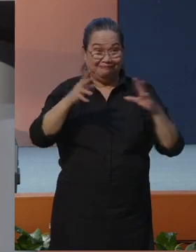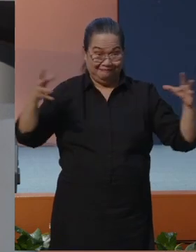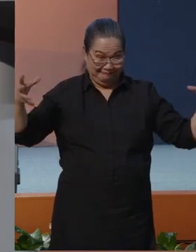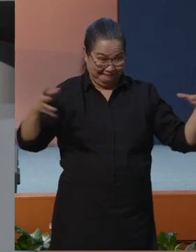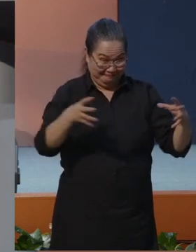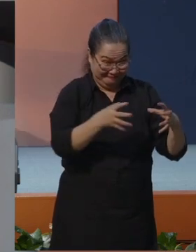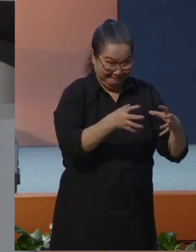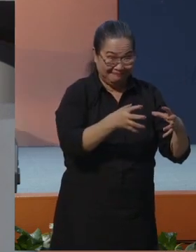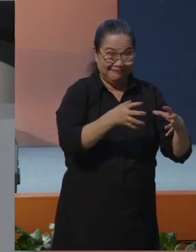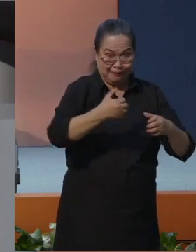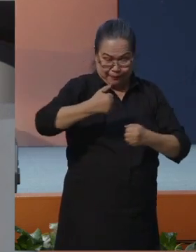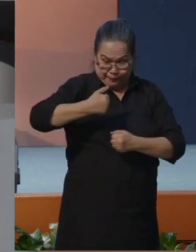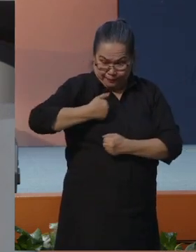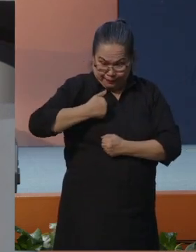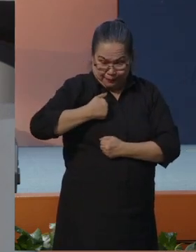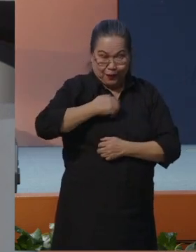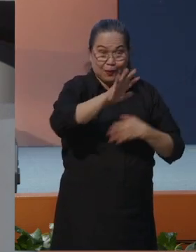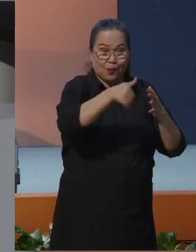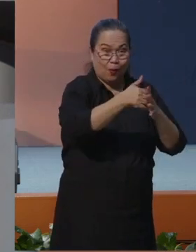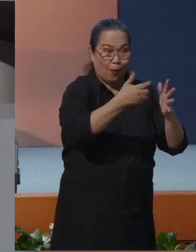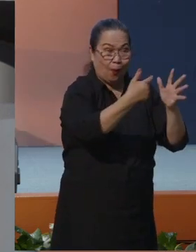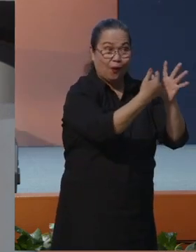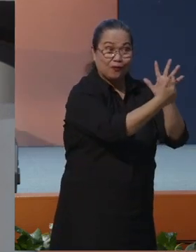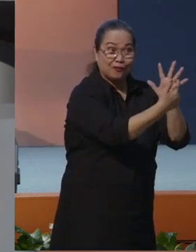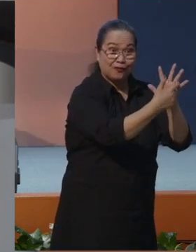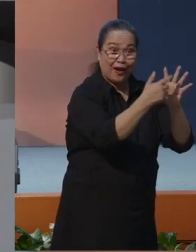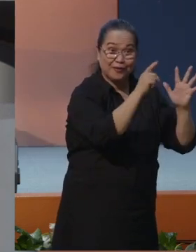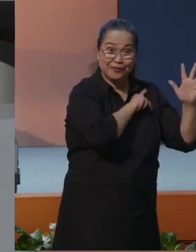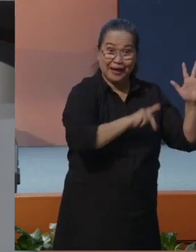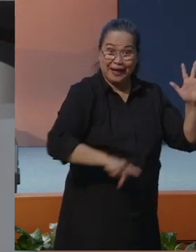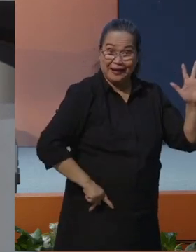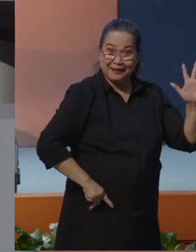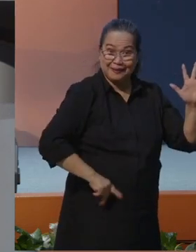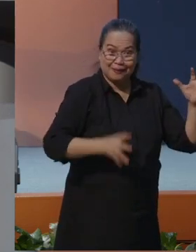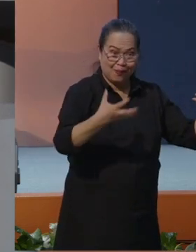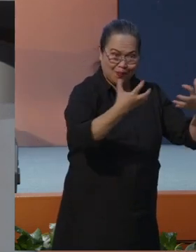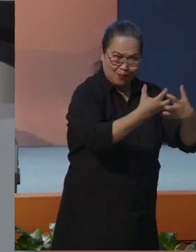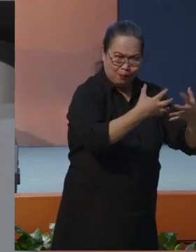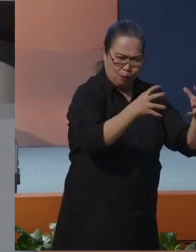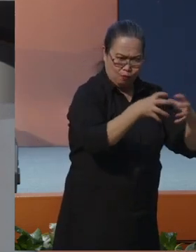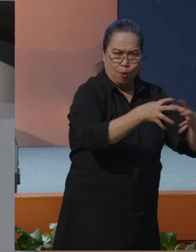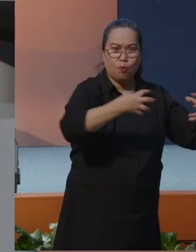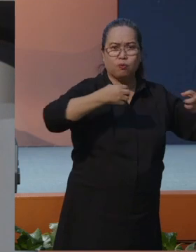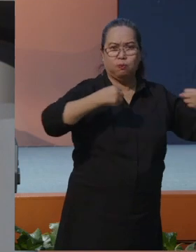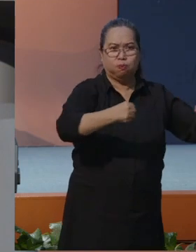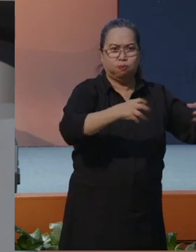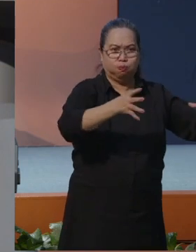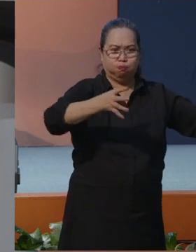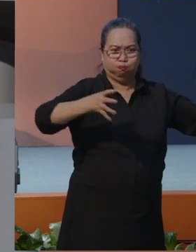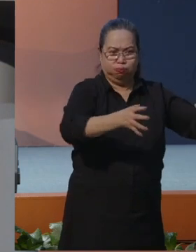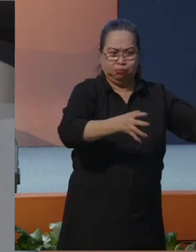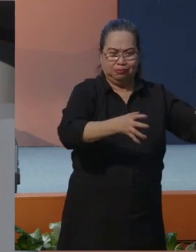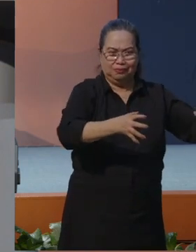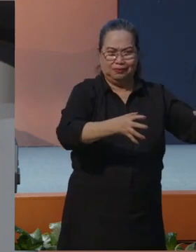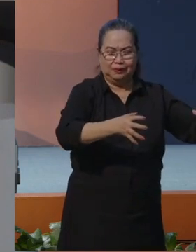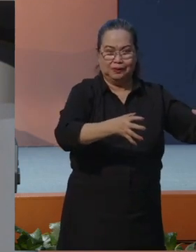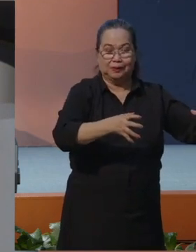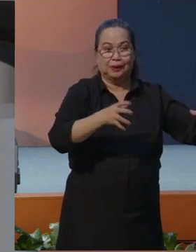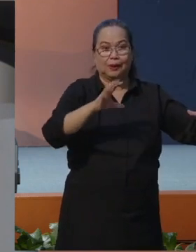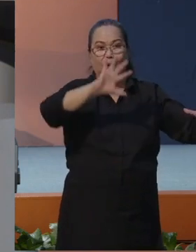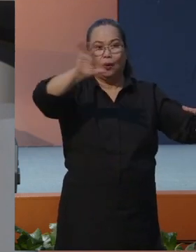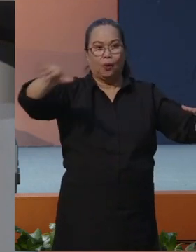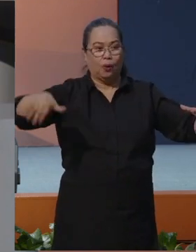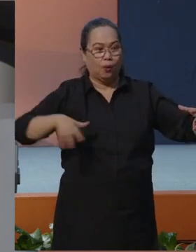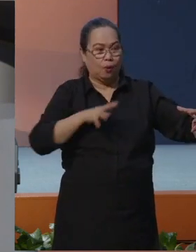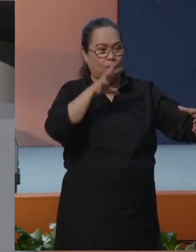yung armies ng 5 hari? So sila ngayon ay isang army na, kaya sa isang panahon lang, nalipol ng